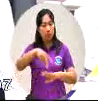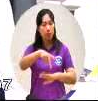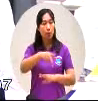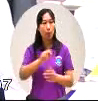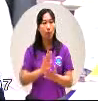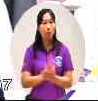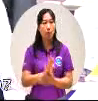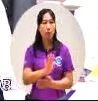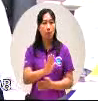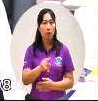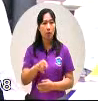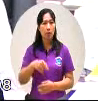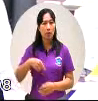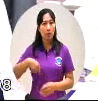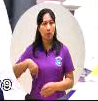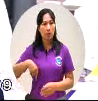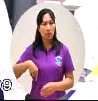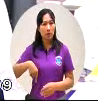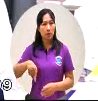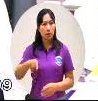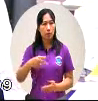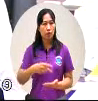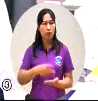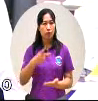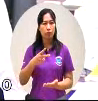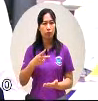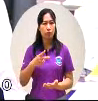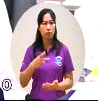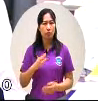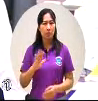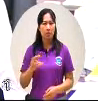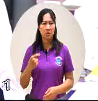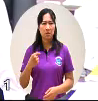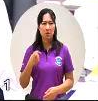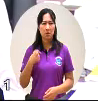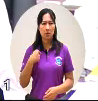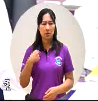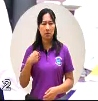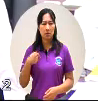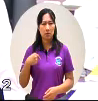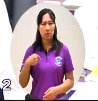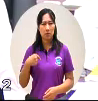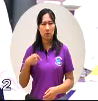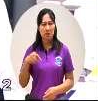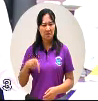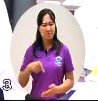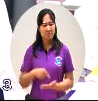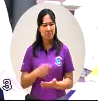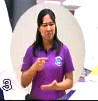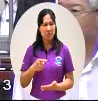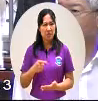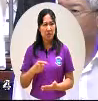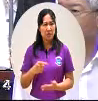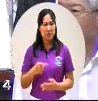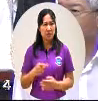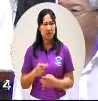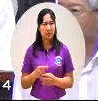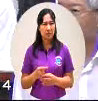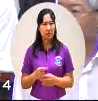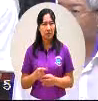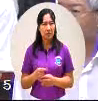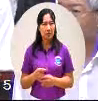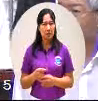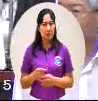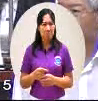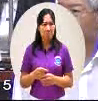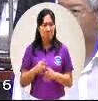2次但是这一次去的路况比上一次还不好。 还不好